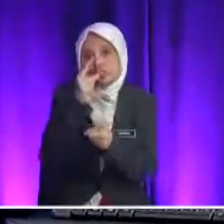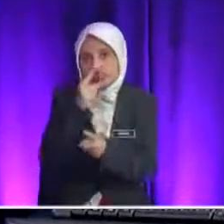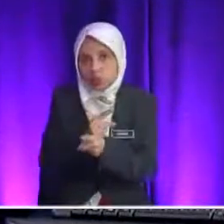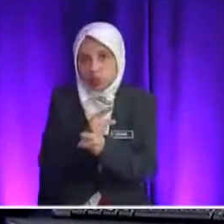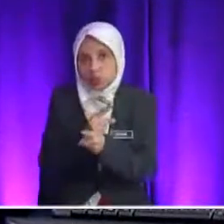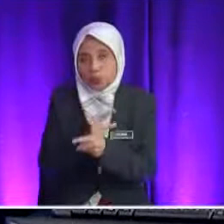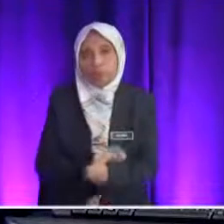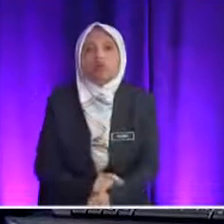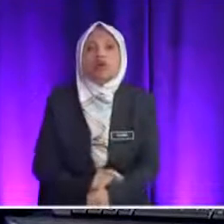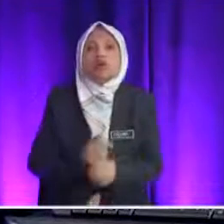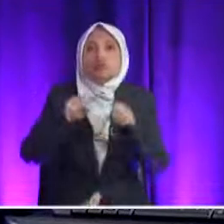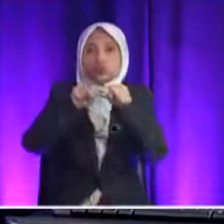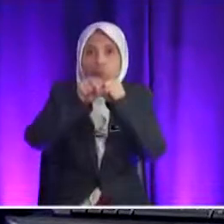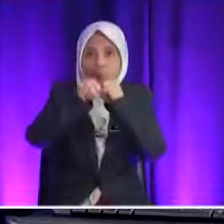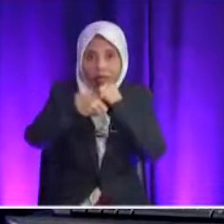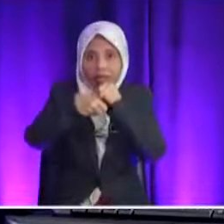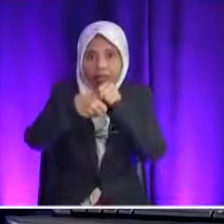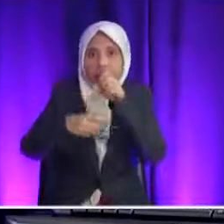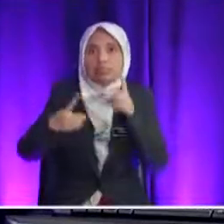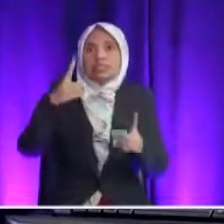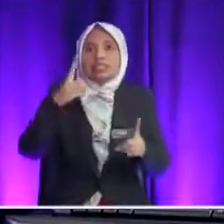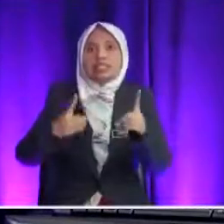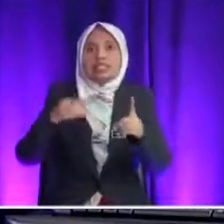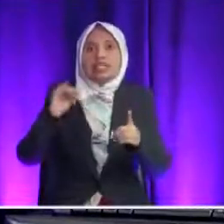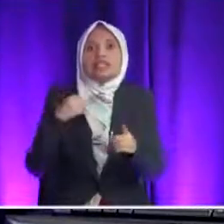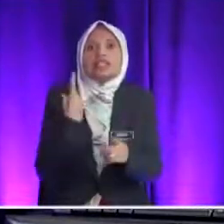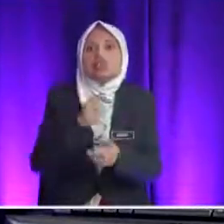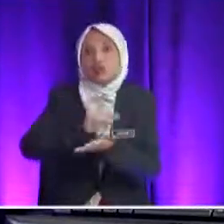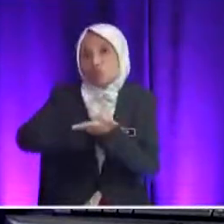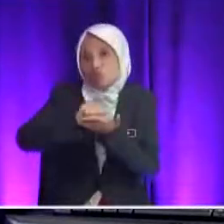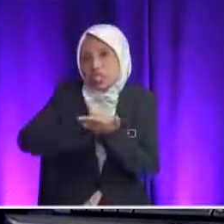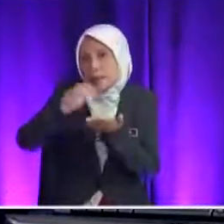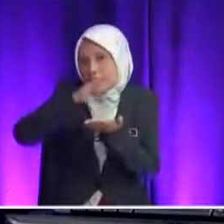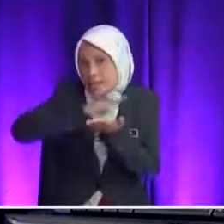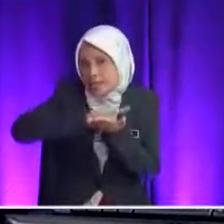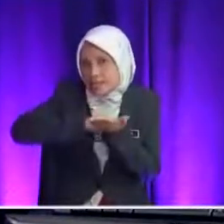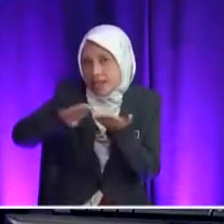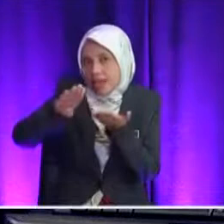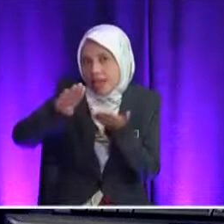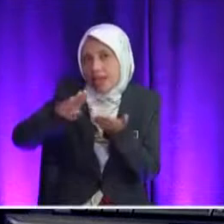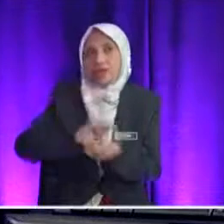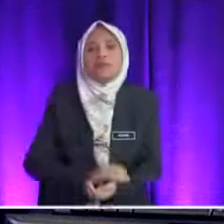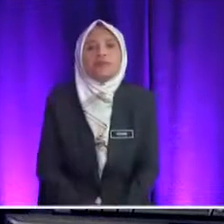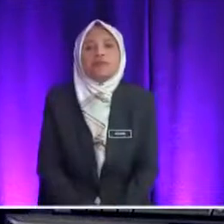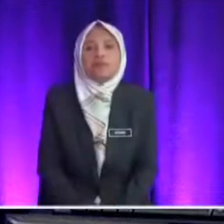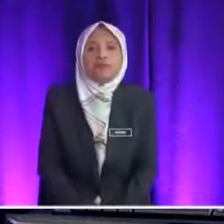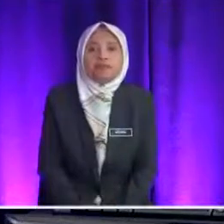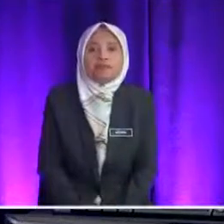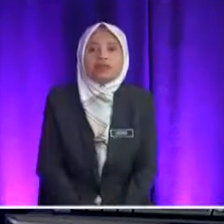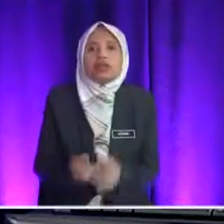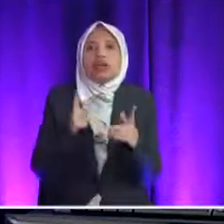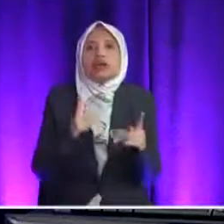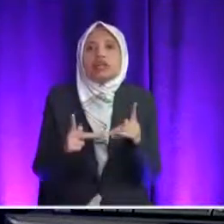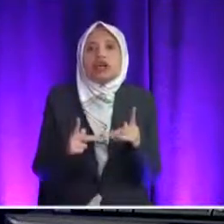itulah supaya kendaraan yang kita bakso dan kita cuci itu bersih sebersih-bersihnya kalau